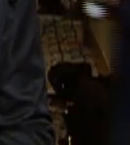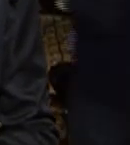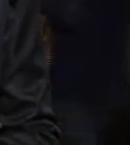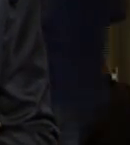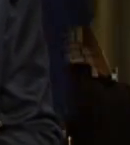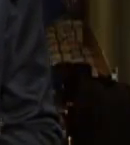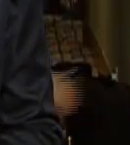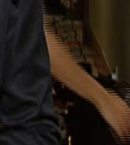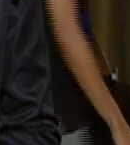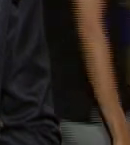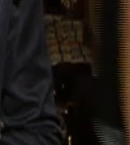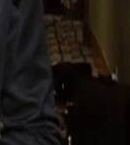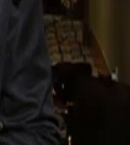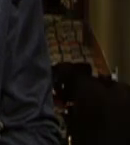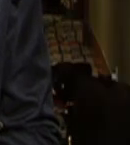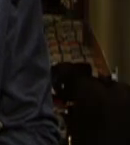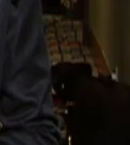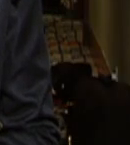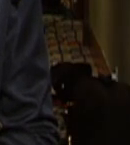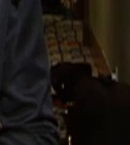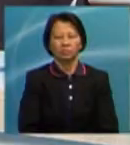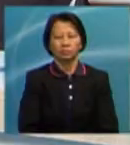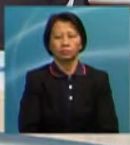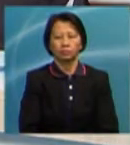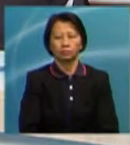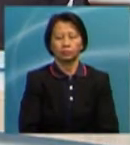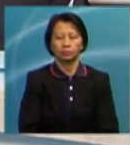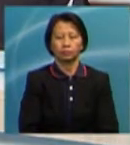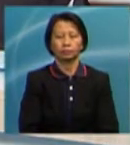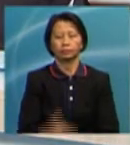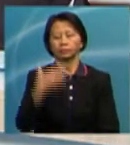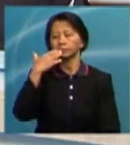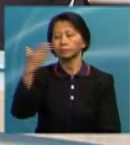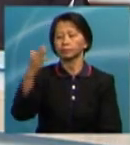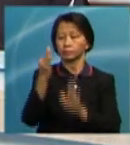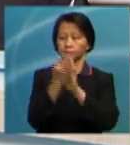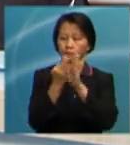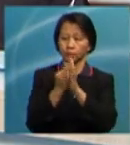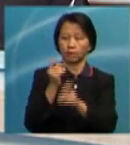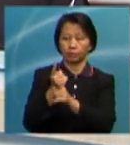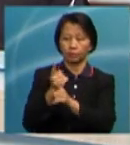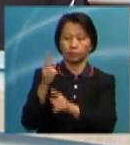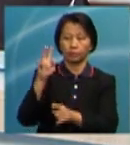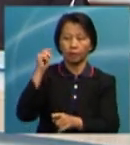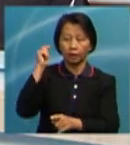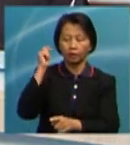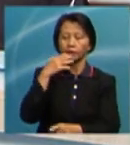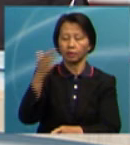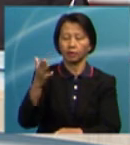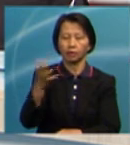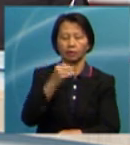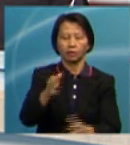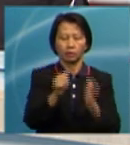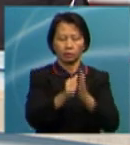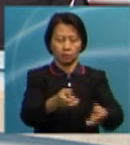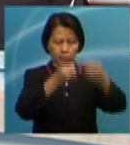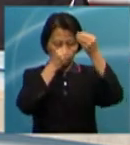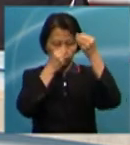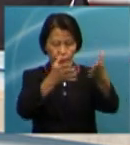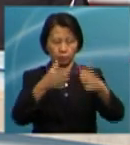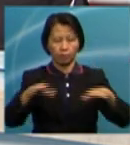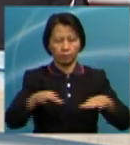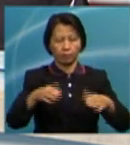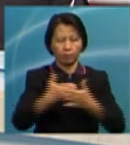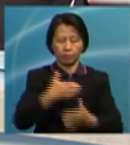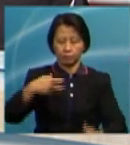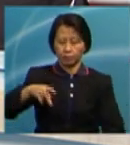silakan terima kasih shadila dan terima kasih juga atas pembentulan fakta itu tadi shadila baik dengan pengumuman baru yang dibuat Perdana